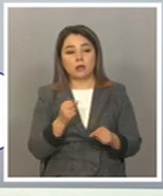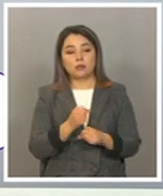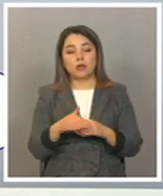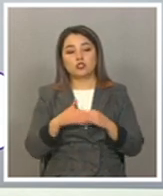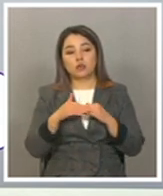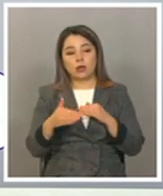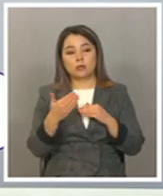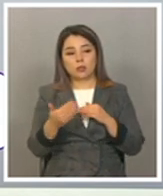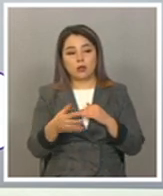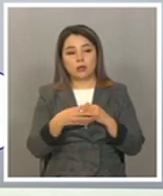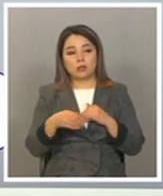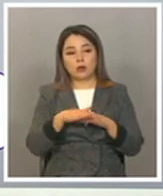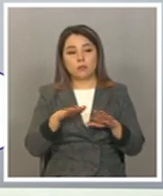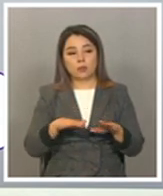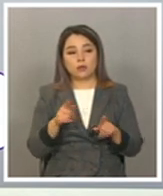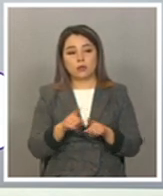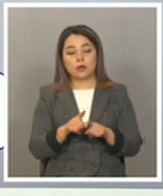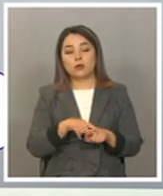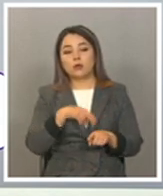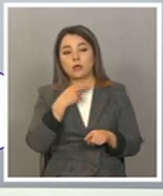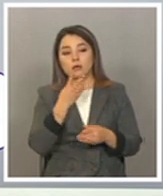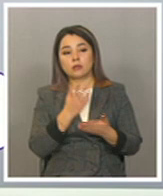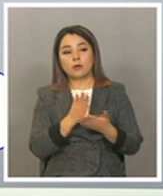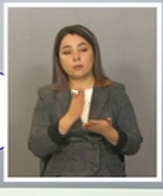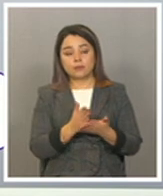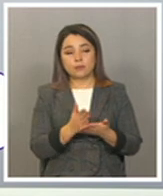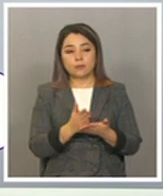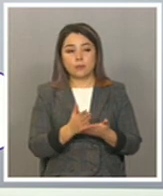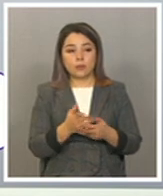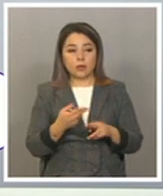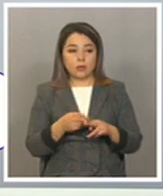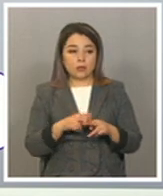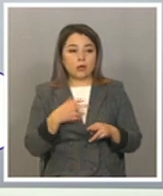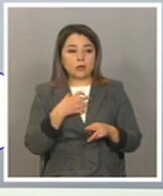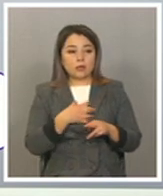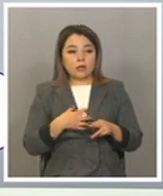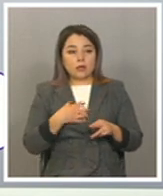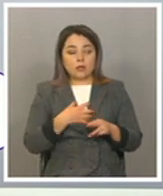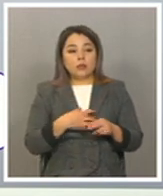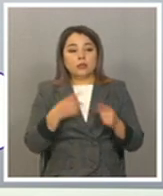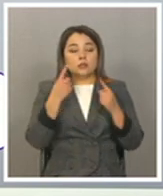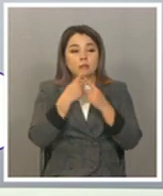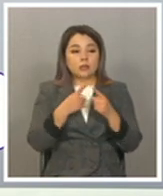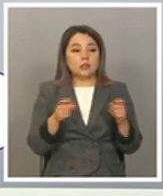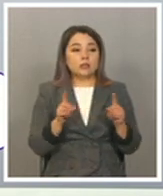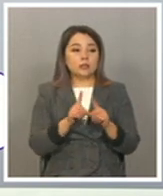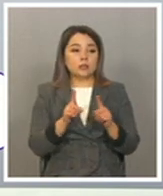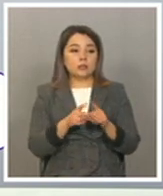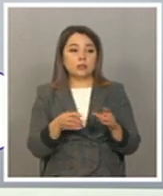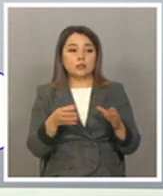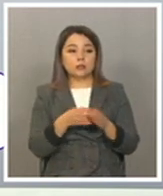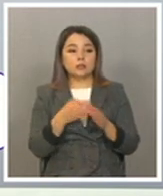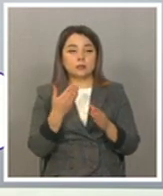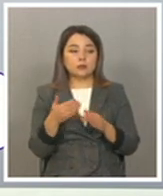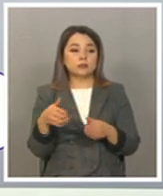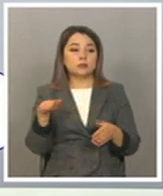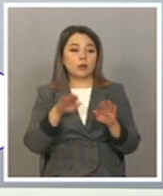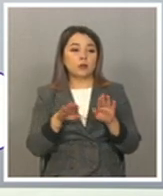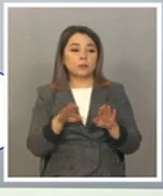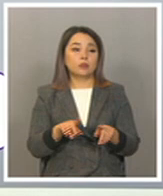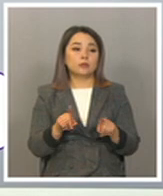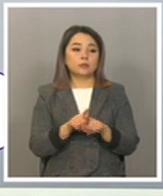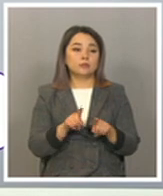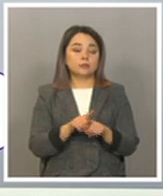аумақтағы топырақтардан айырмашылығына келетін болсақ, бұл жерде негізгі ескерілетін нәрсе бұл жерде таулы аумақтың топырақтары